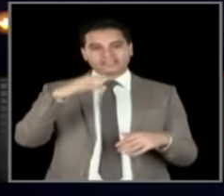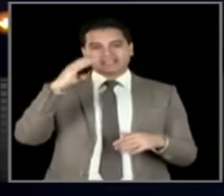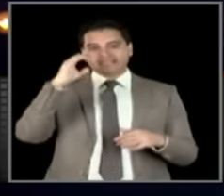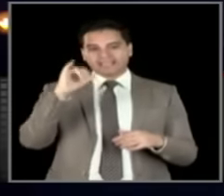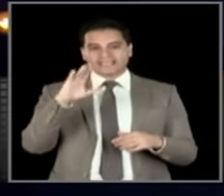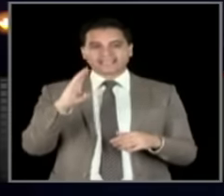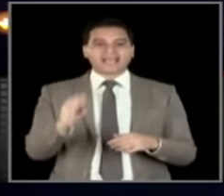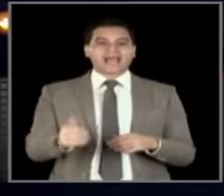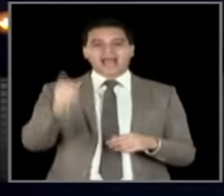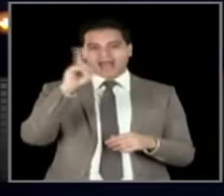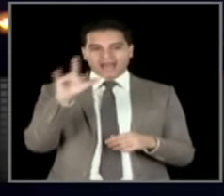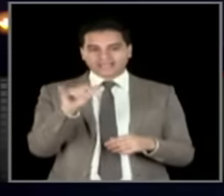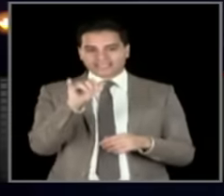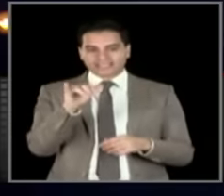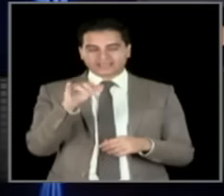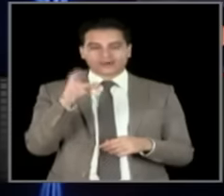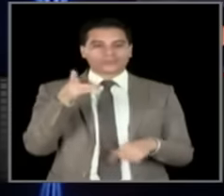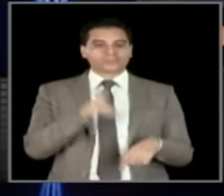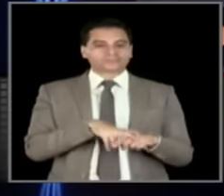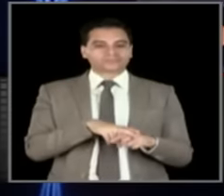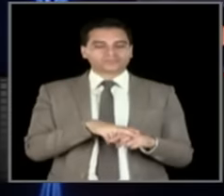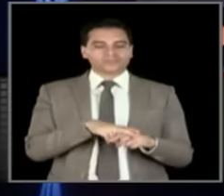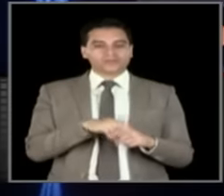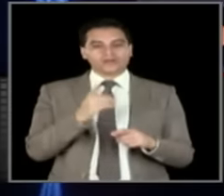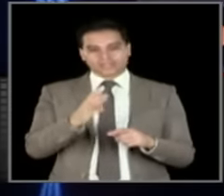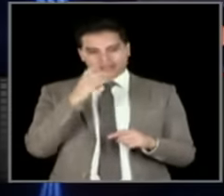وكيجالي عاصمة رواندا. وإجابة صحيحة.